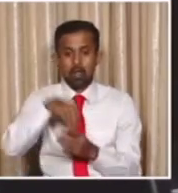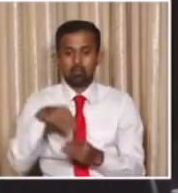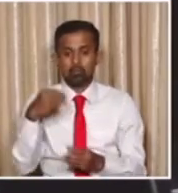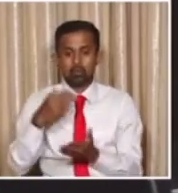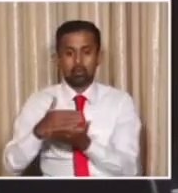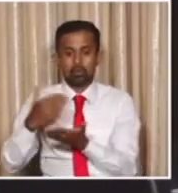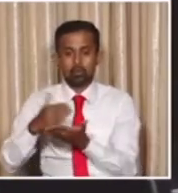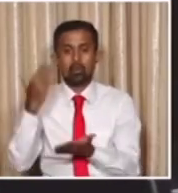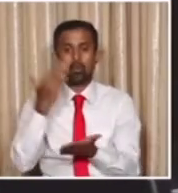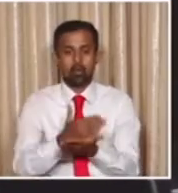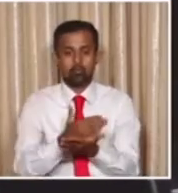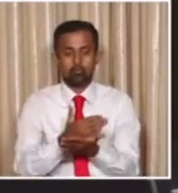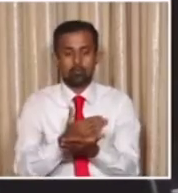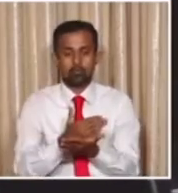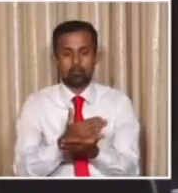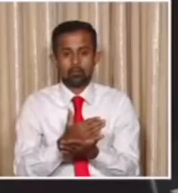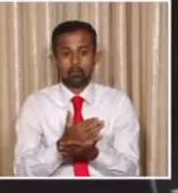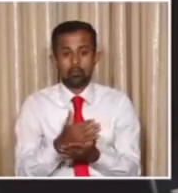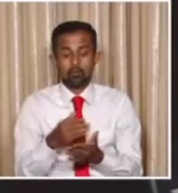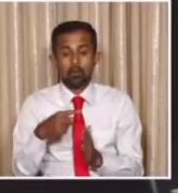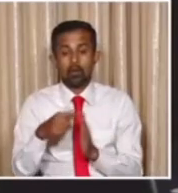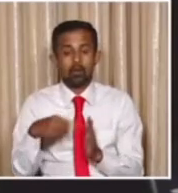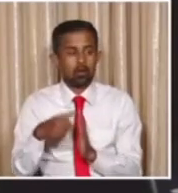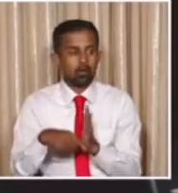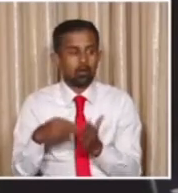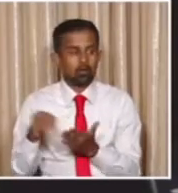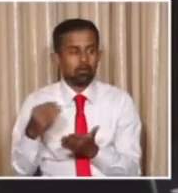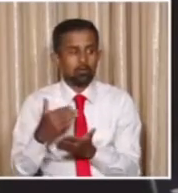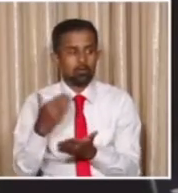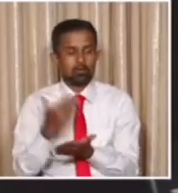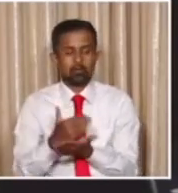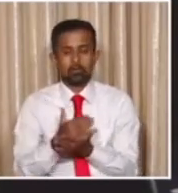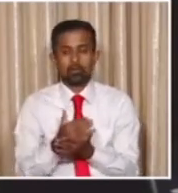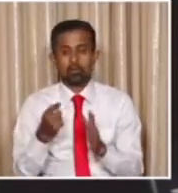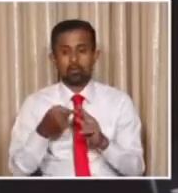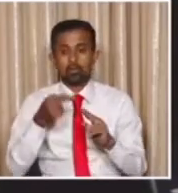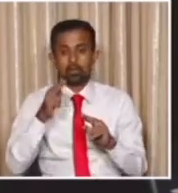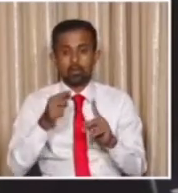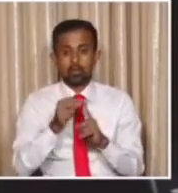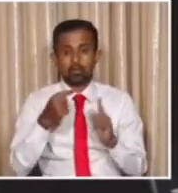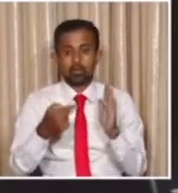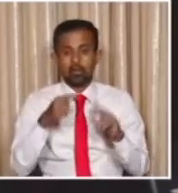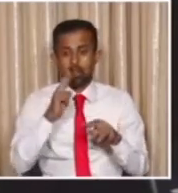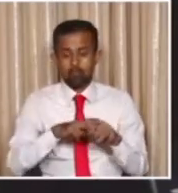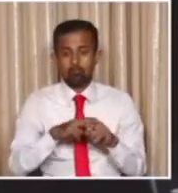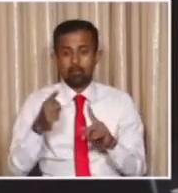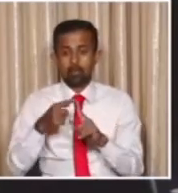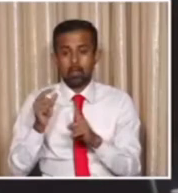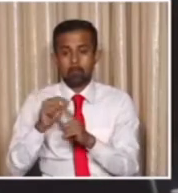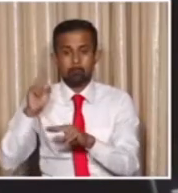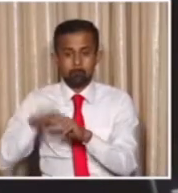කිරීම දේශීය ණය ප්‍රතිව්‍යුහගත කිරීම කියන්නේ මොකද්ද අපේ EPF එකේ ETF එකේ තියෙන